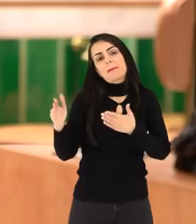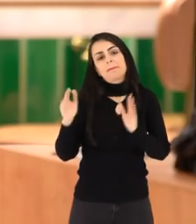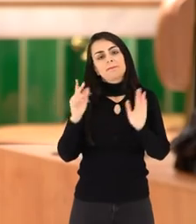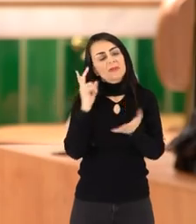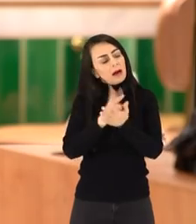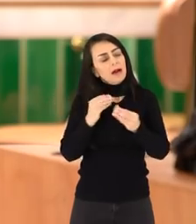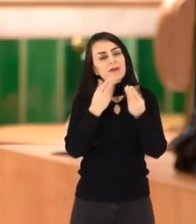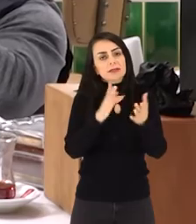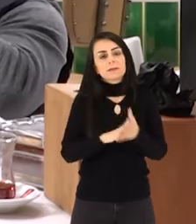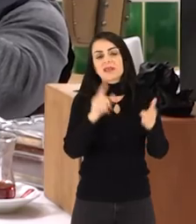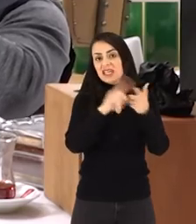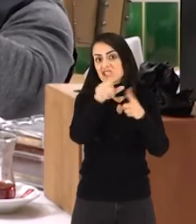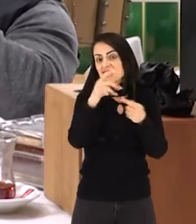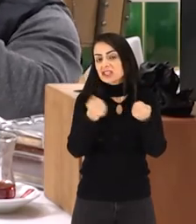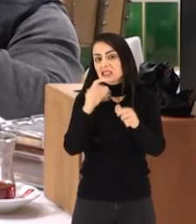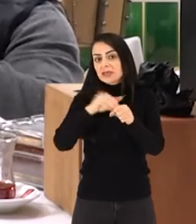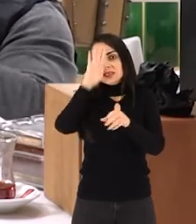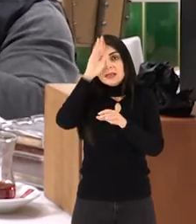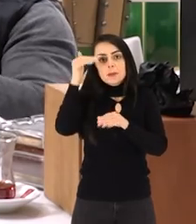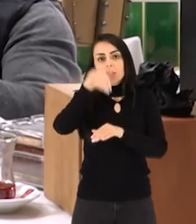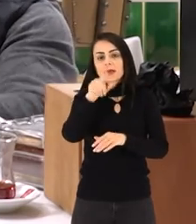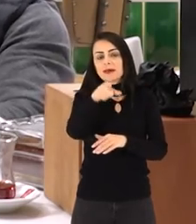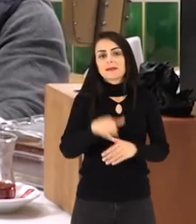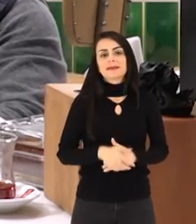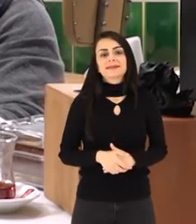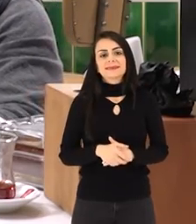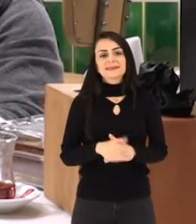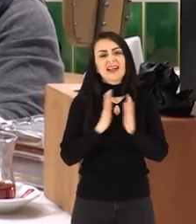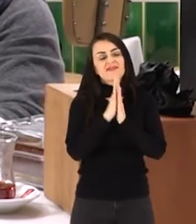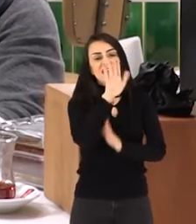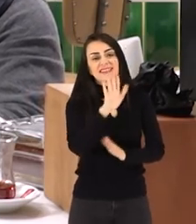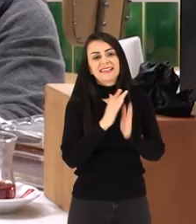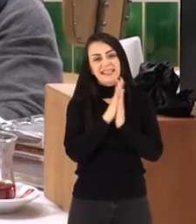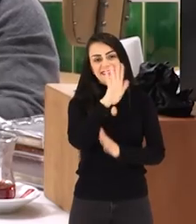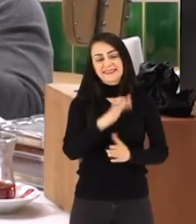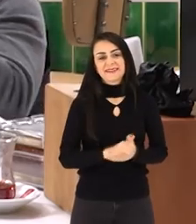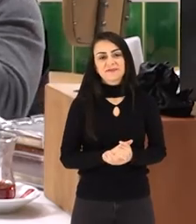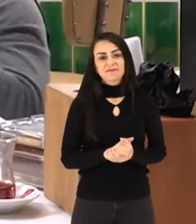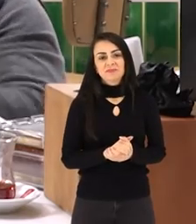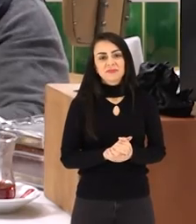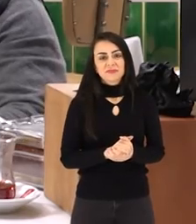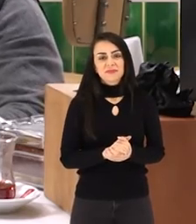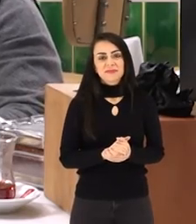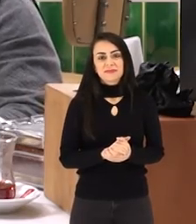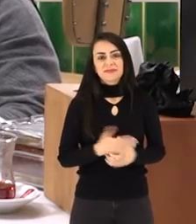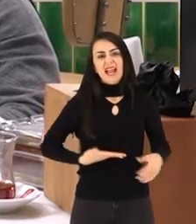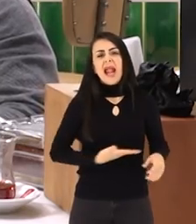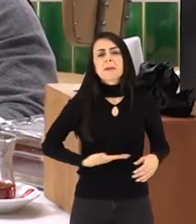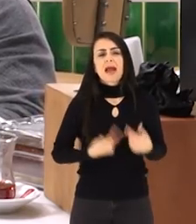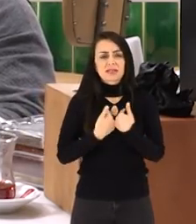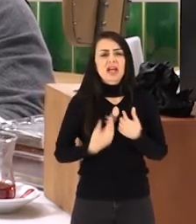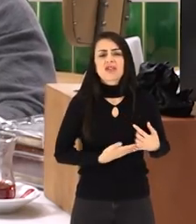evet. İkinci iş için geldin. Evet. Oy, affedersin. Estağfurullah, neydin? Karnım aç.